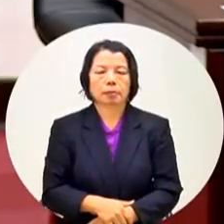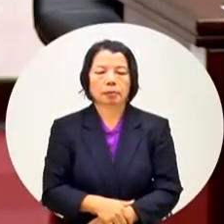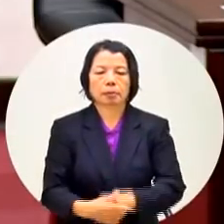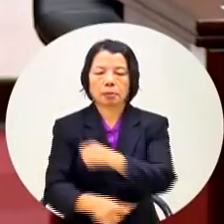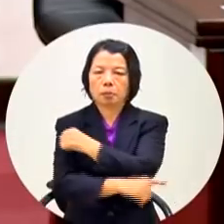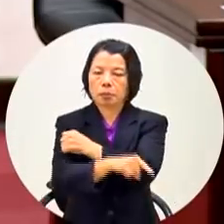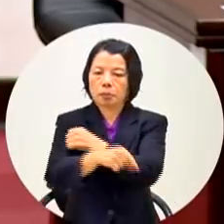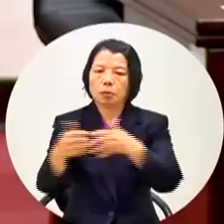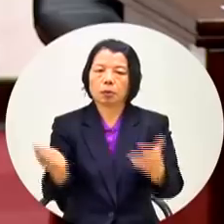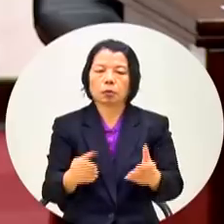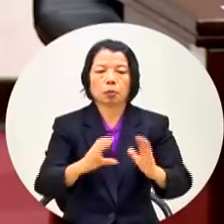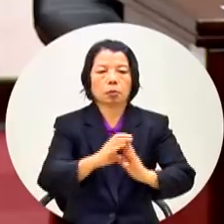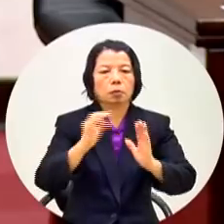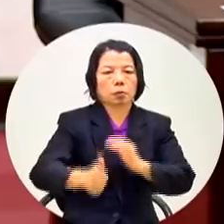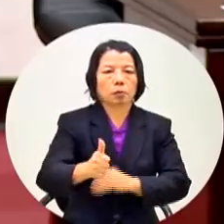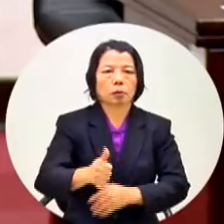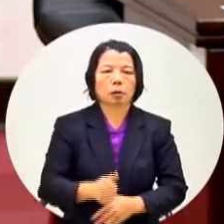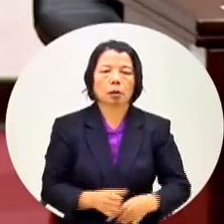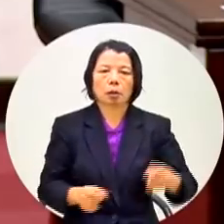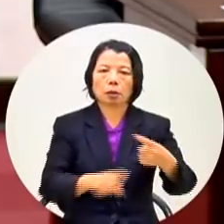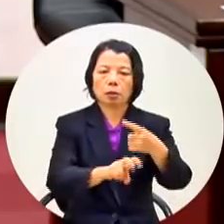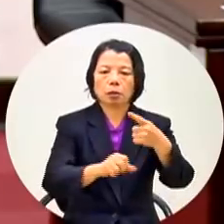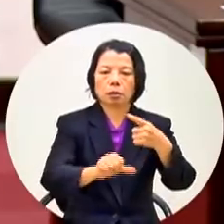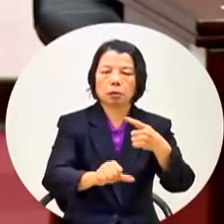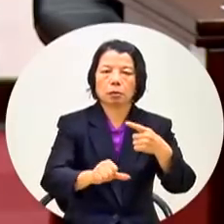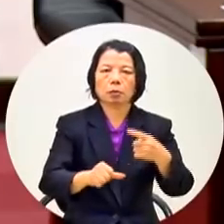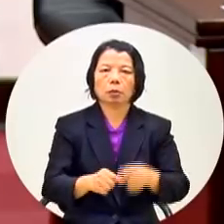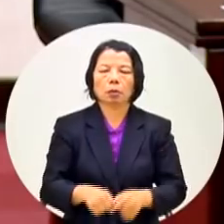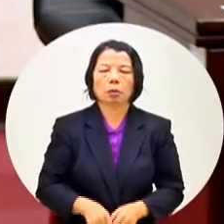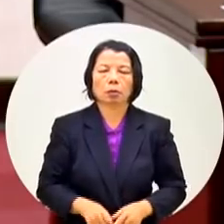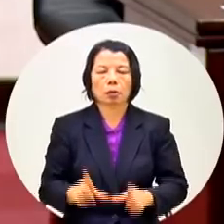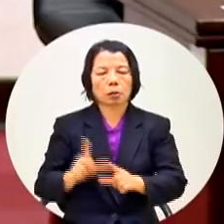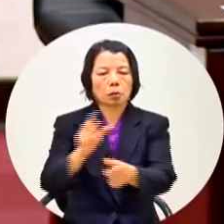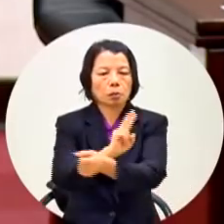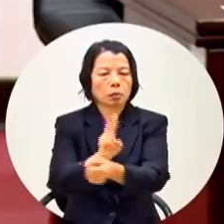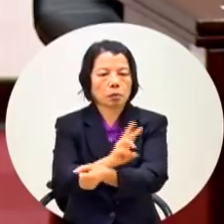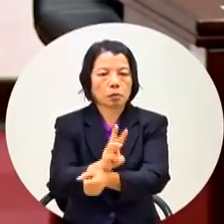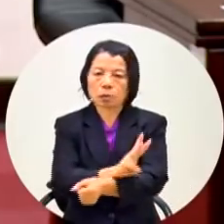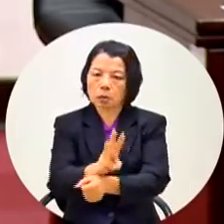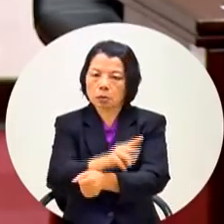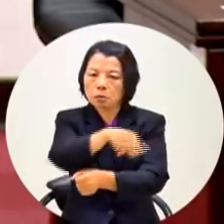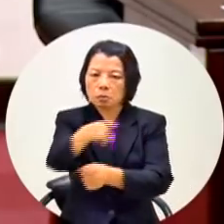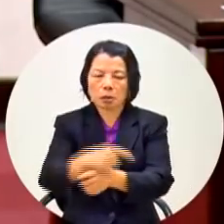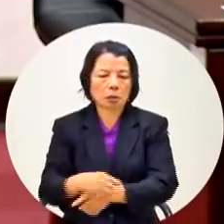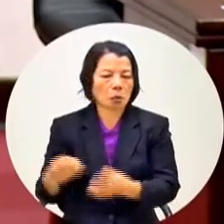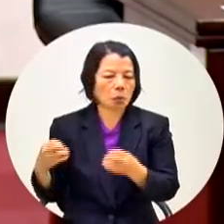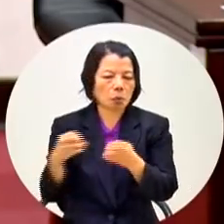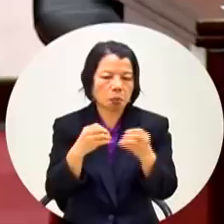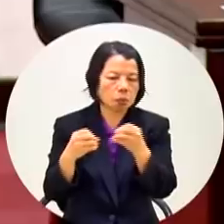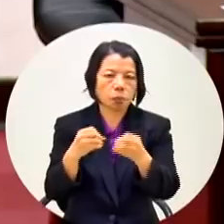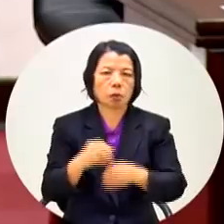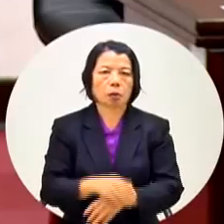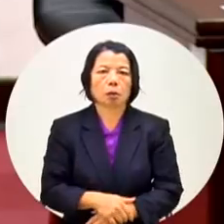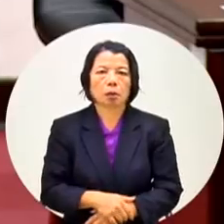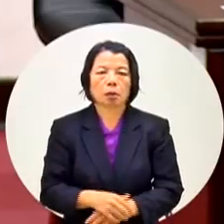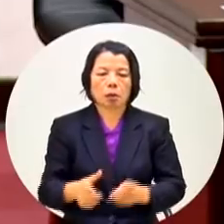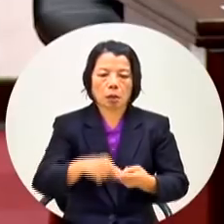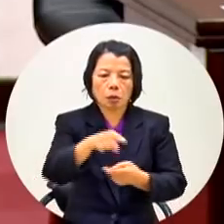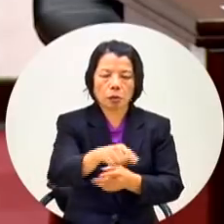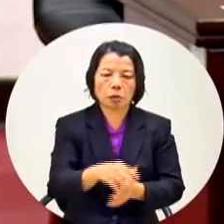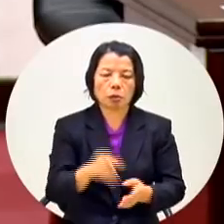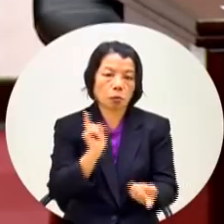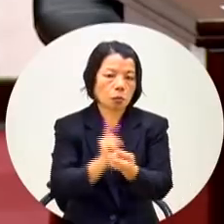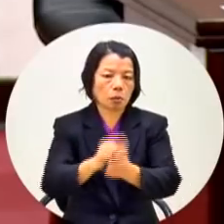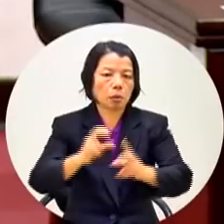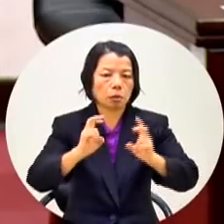中天新闻台新闻龙卷风里面，哦，有人在那边讲，好，哦，要跟你们调捷运局的相关过去的